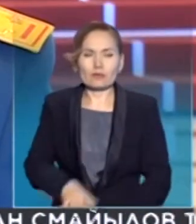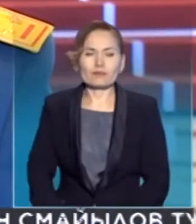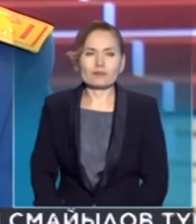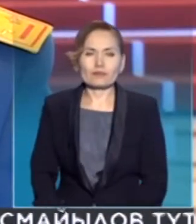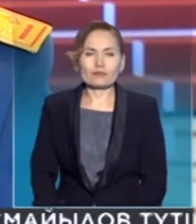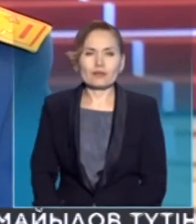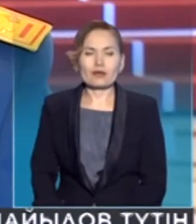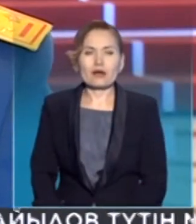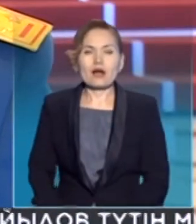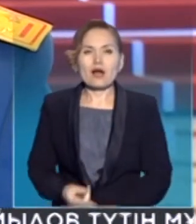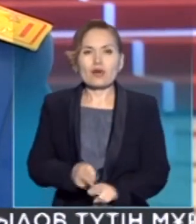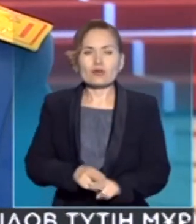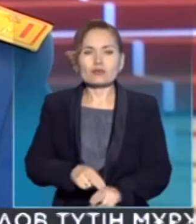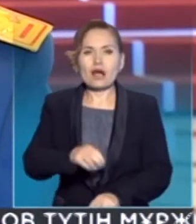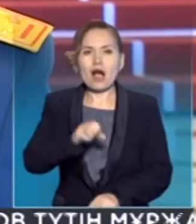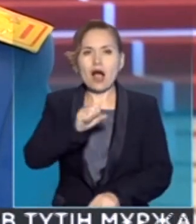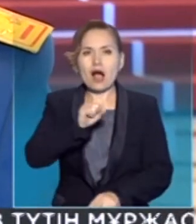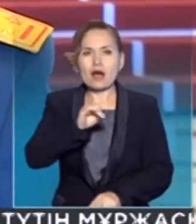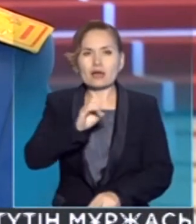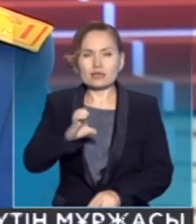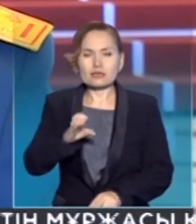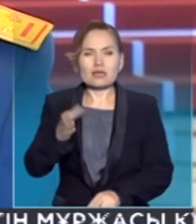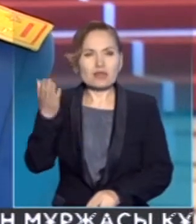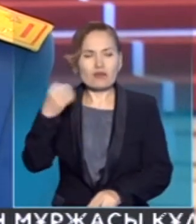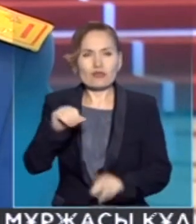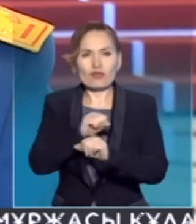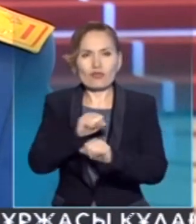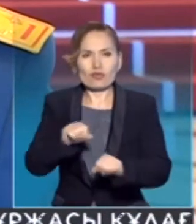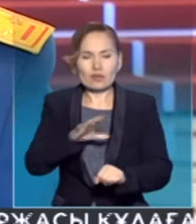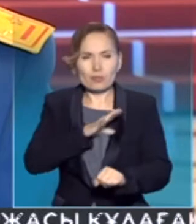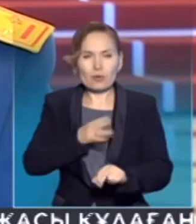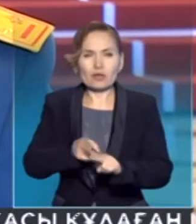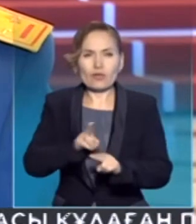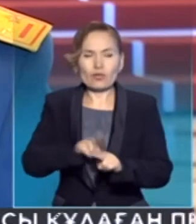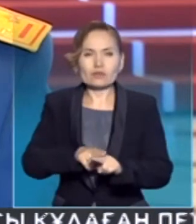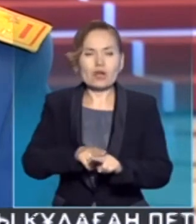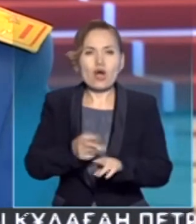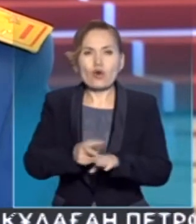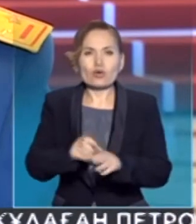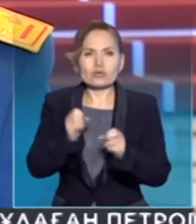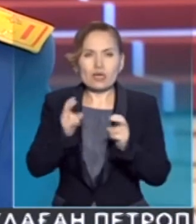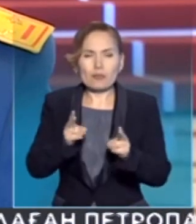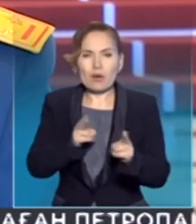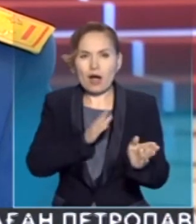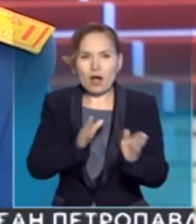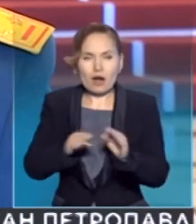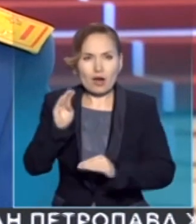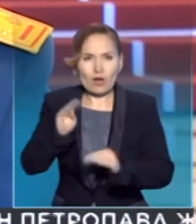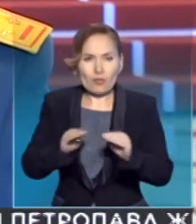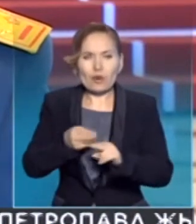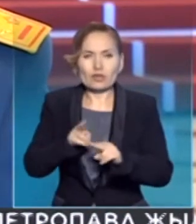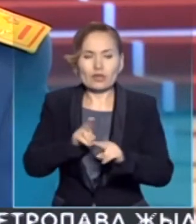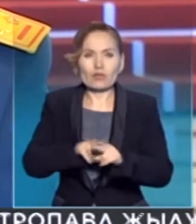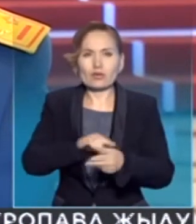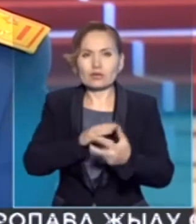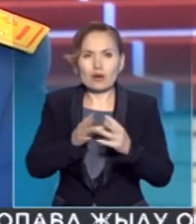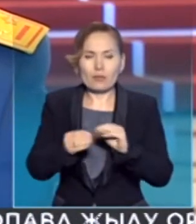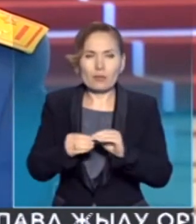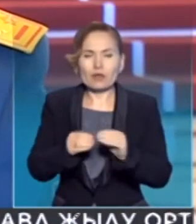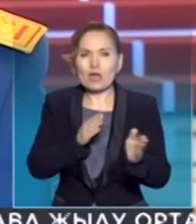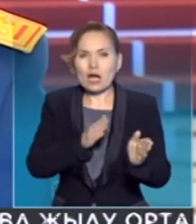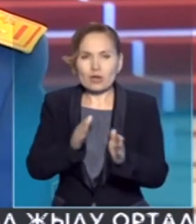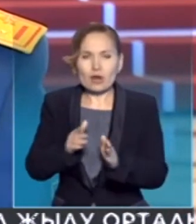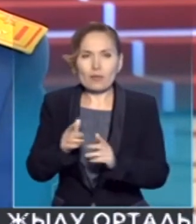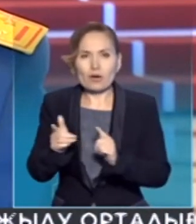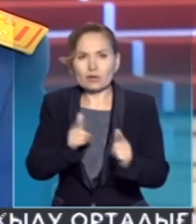жұмыстары өте қауіпті. Келген снарядтарды қатламандарға укладка жасап, снарядтарды қойып, байбектер жасап,